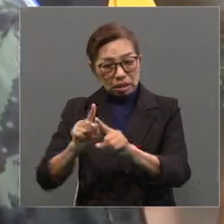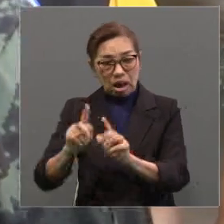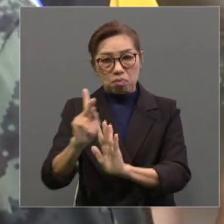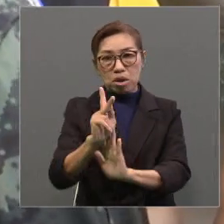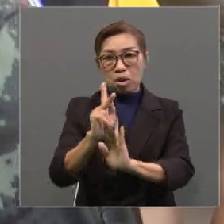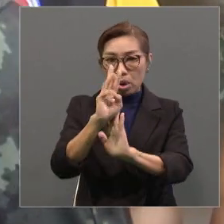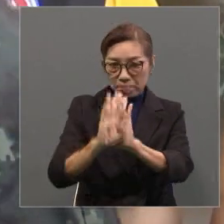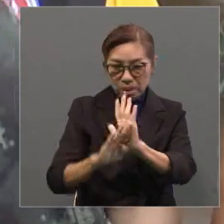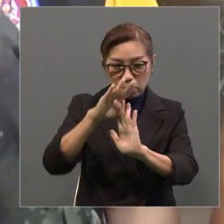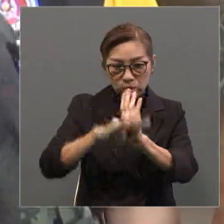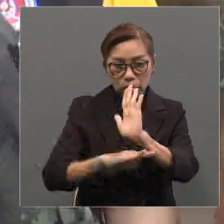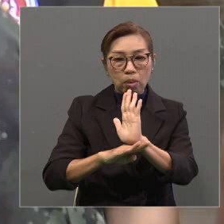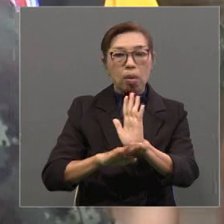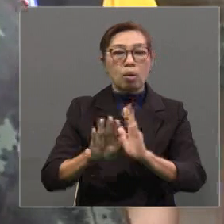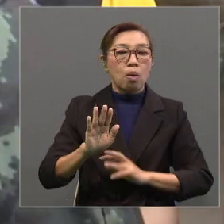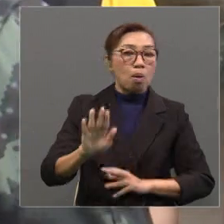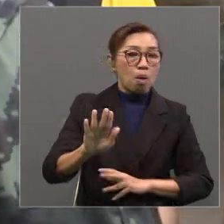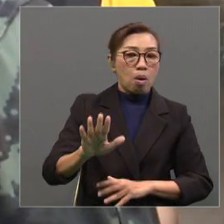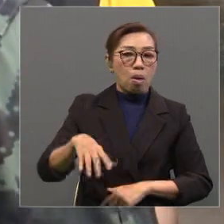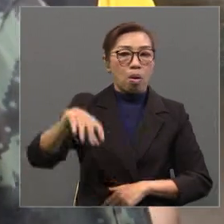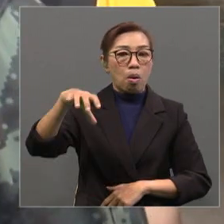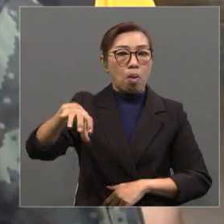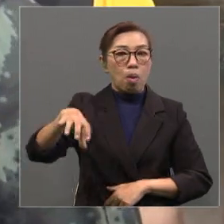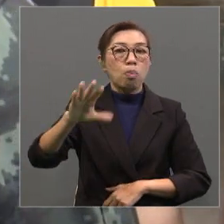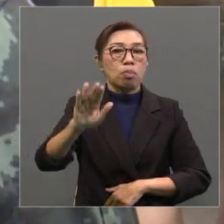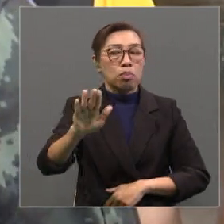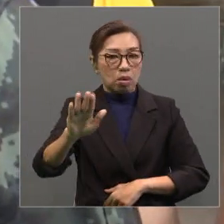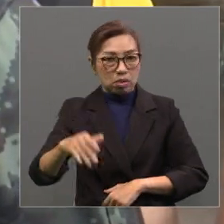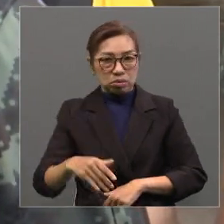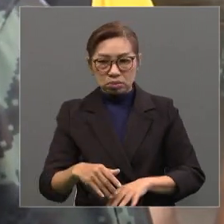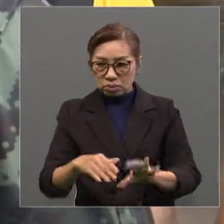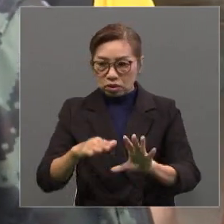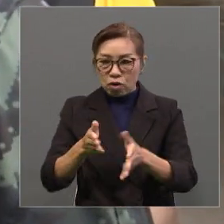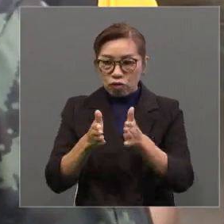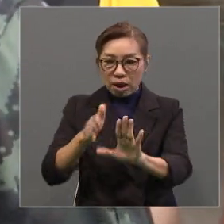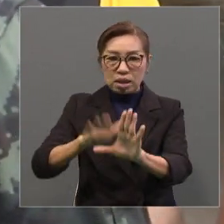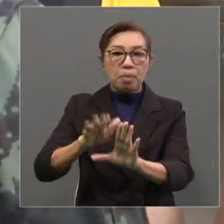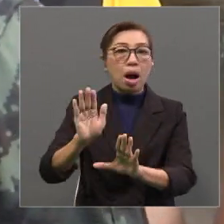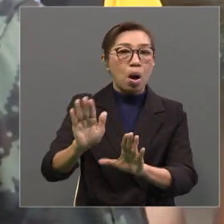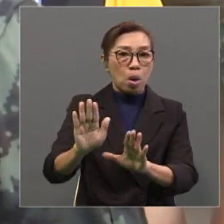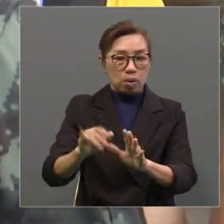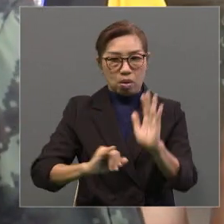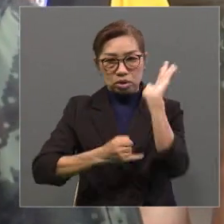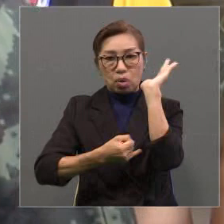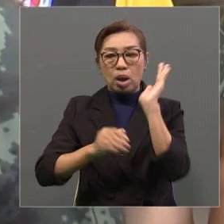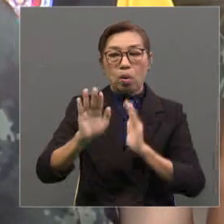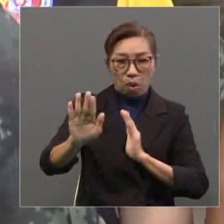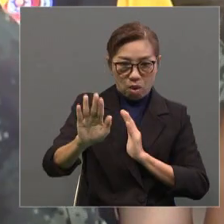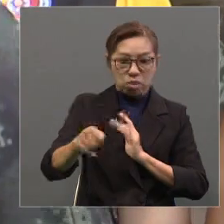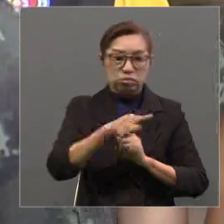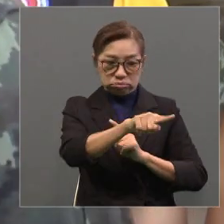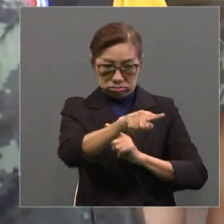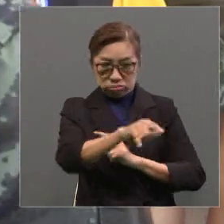ำหนดไว้เป็นอำนาจหน้าที่ของนายทะเบียนท้องที่ที่จะต้องเป็นผู้อนุญาตให้มีไว้ครอบคร